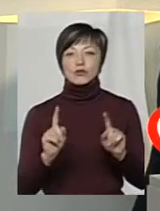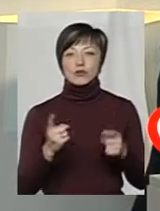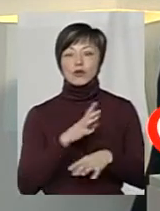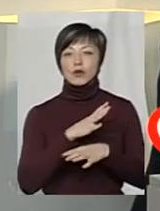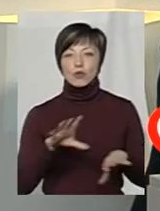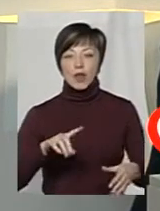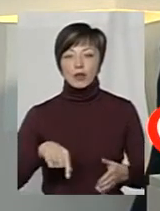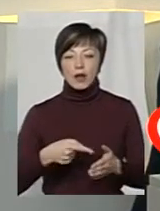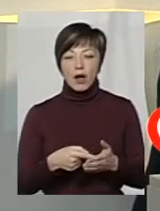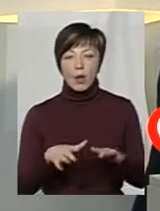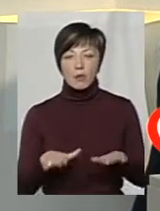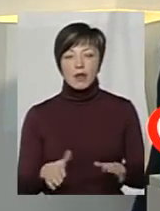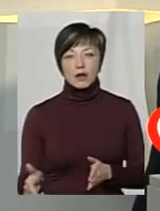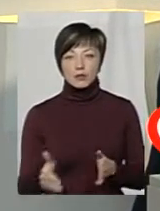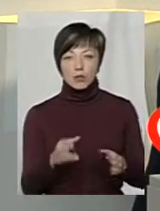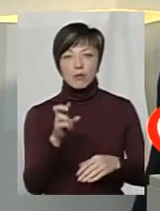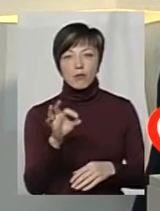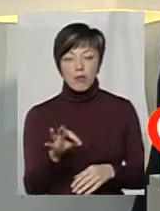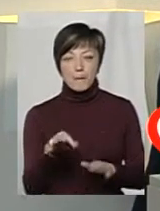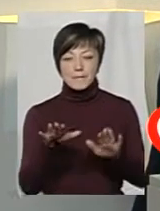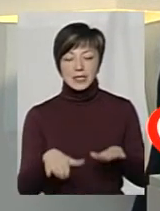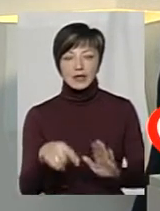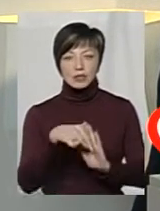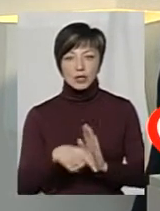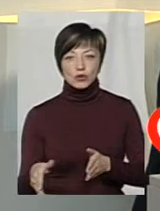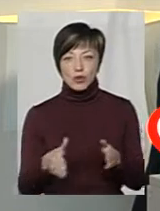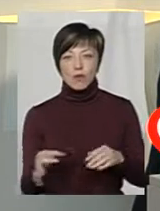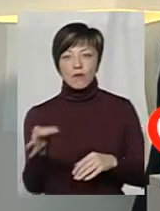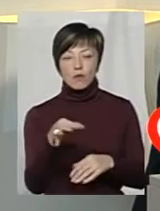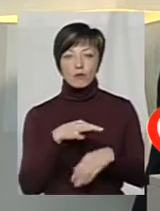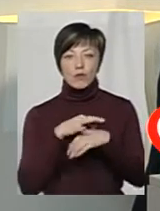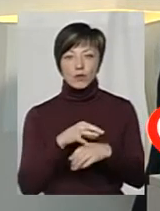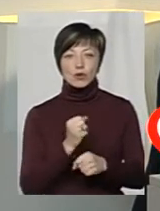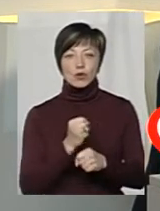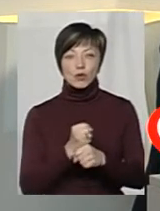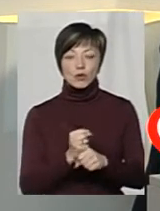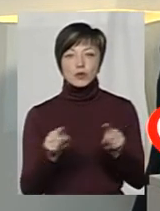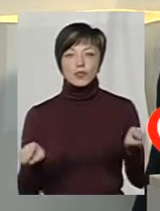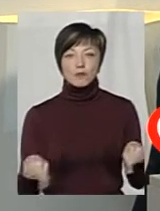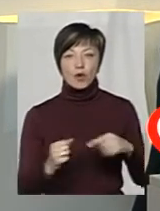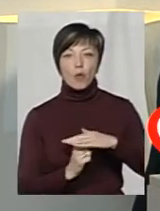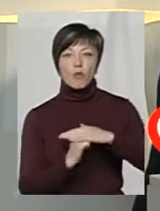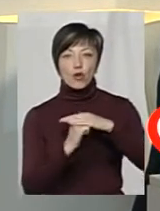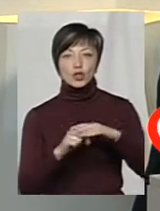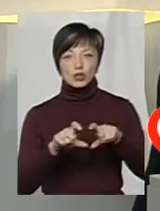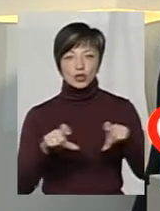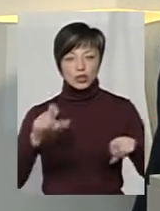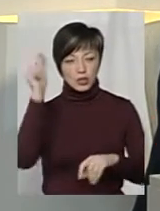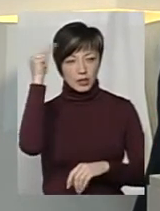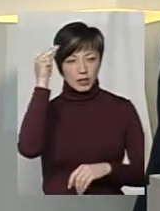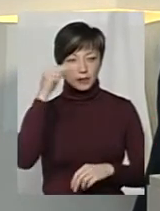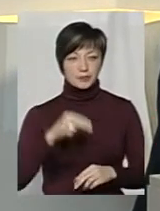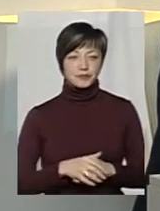на комунальні дороги? Тому що дороги місцевого значення, в області проводиться робота по створенню опорних шкіл.